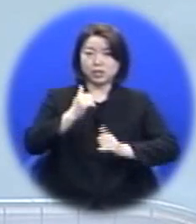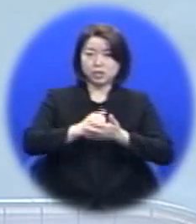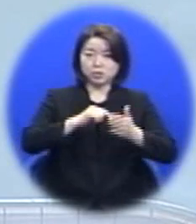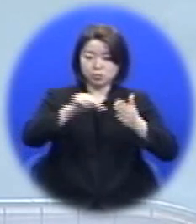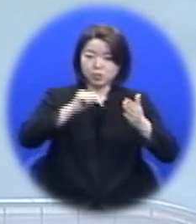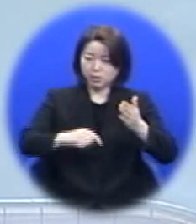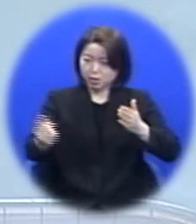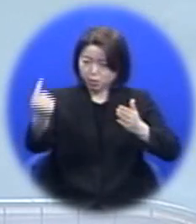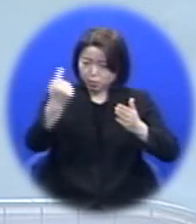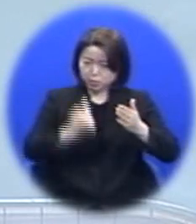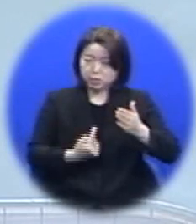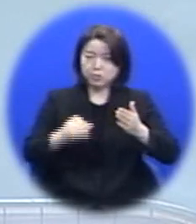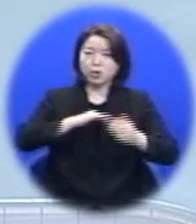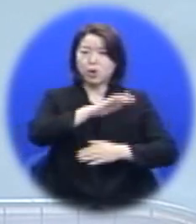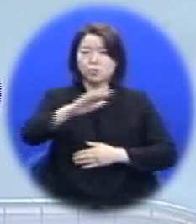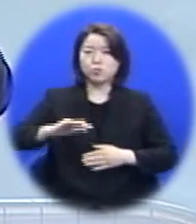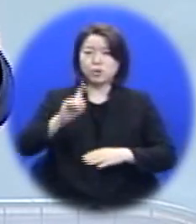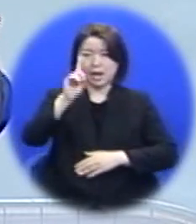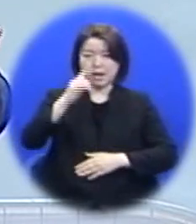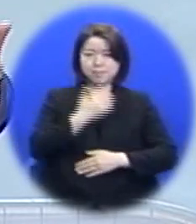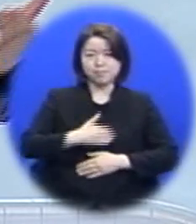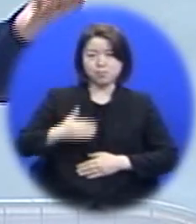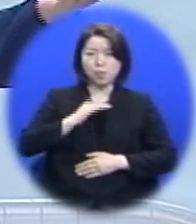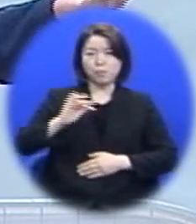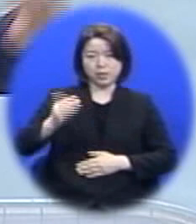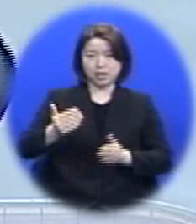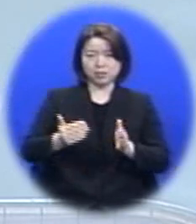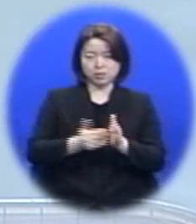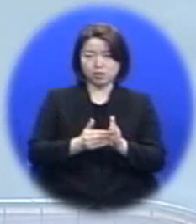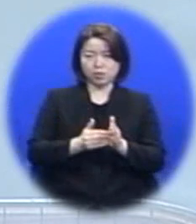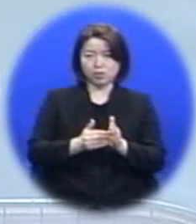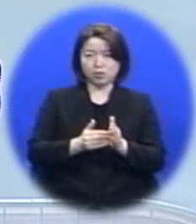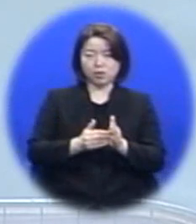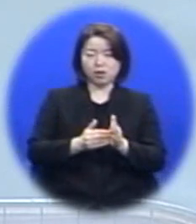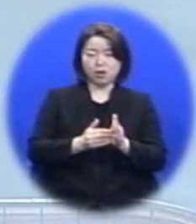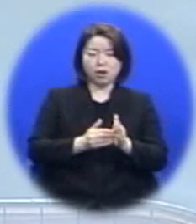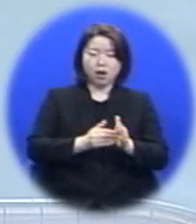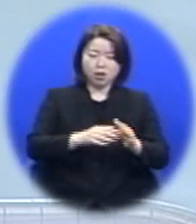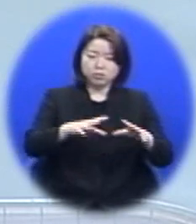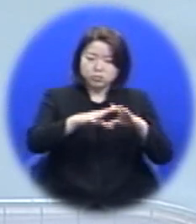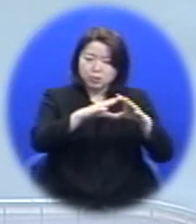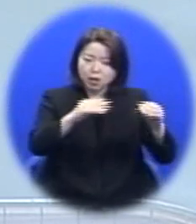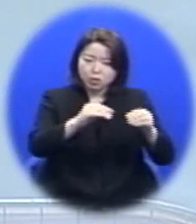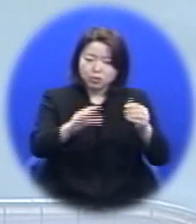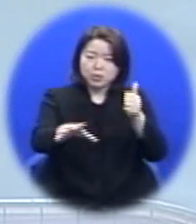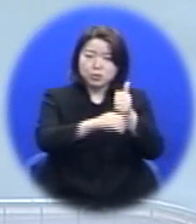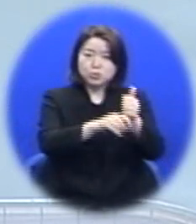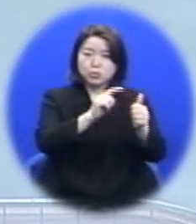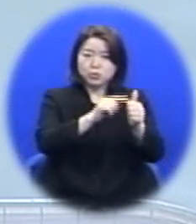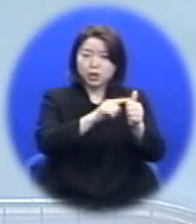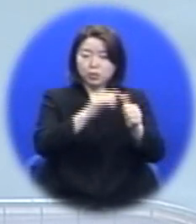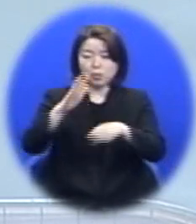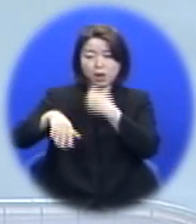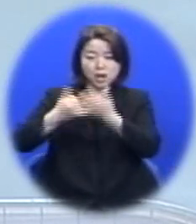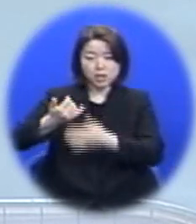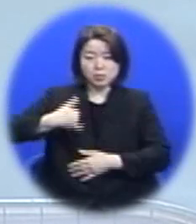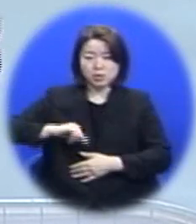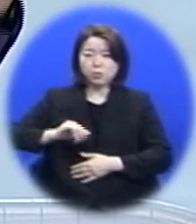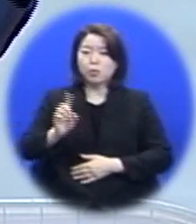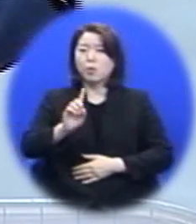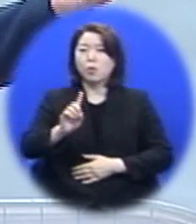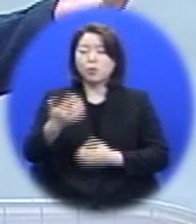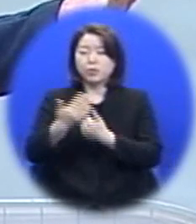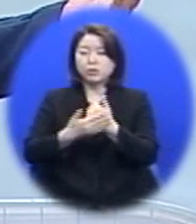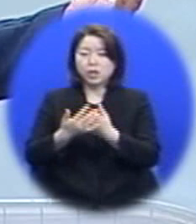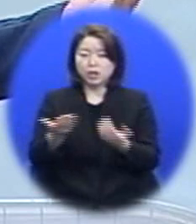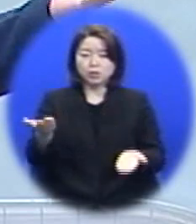한몸 되셨잖아요. 하나님의 자녀가 된 거하고 애굽의 총리하고 비교하면 어떤 은혜가 더큰 은혜예요?